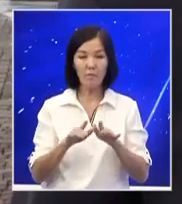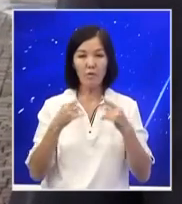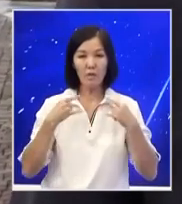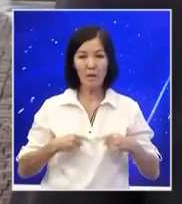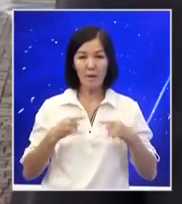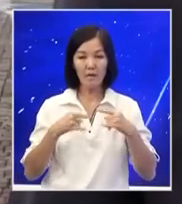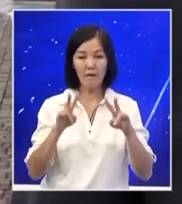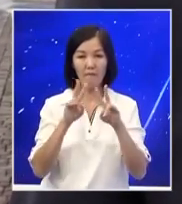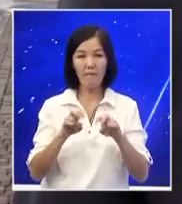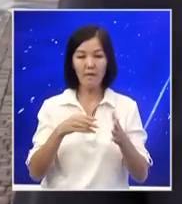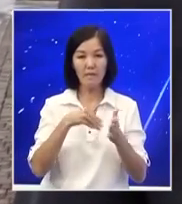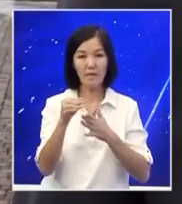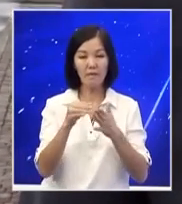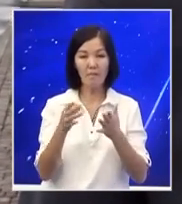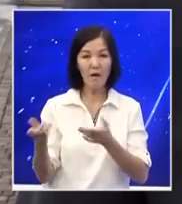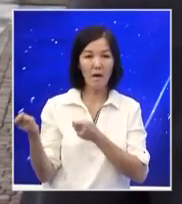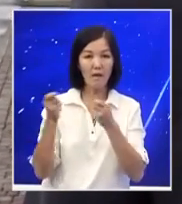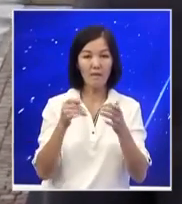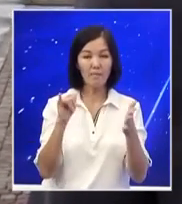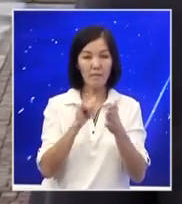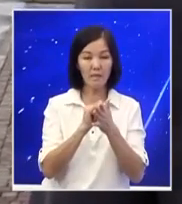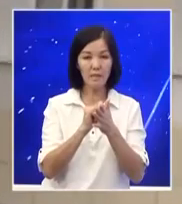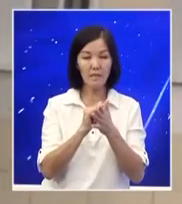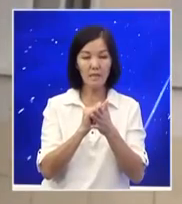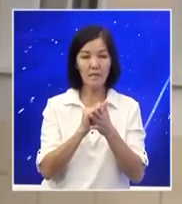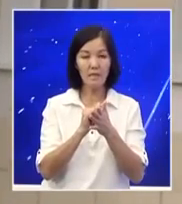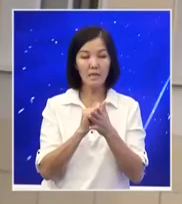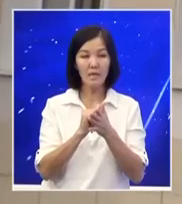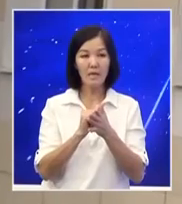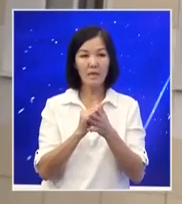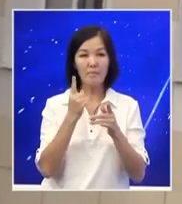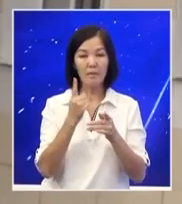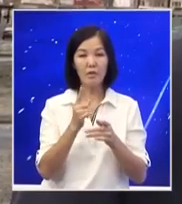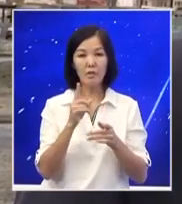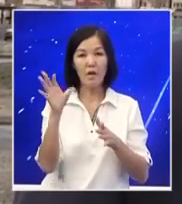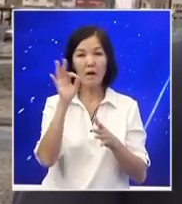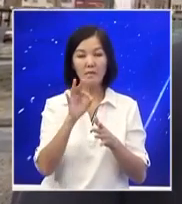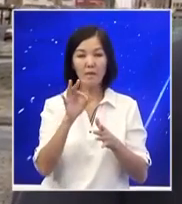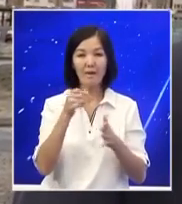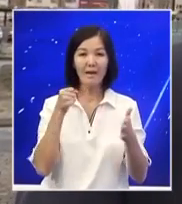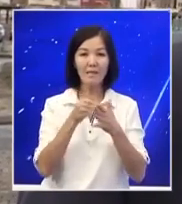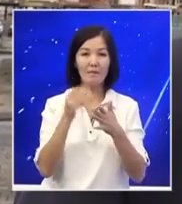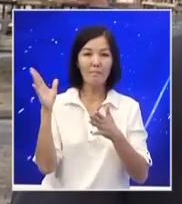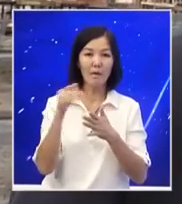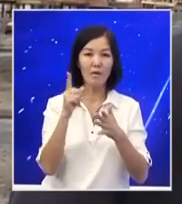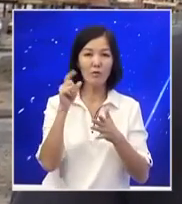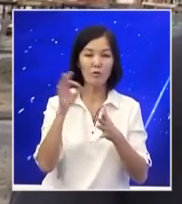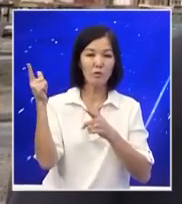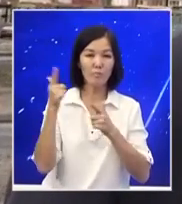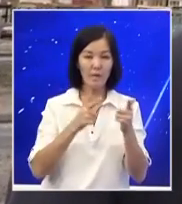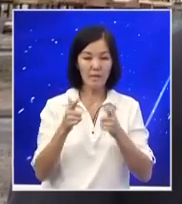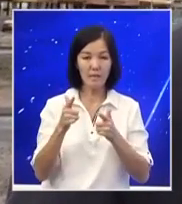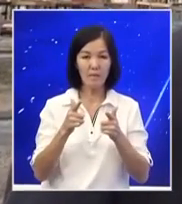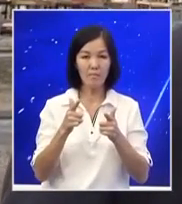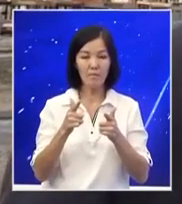жатырмыз. Және де рентген аппараттар алып жатырмыз. Бірінші қазанға бүткіл дайындық 100% біздікі дайын